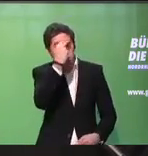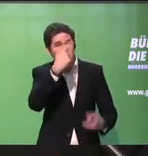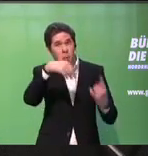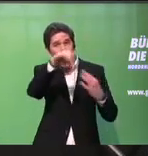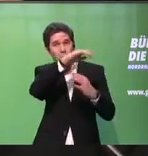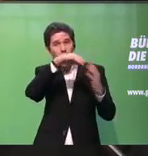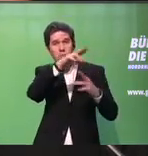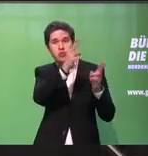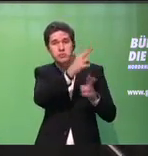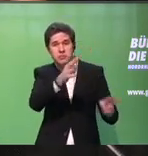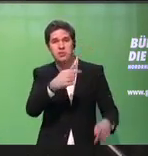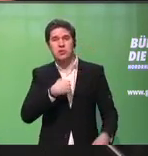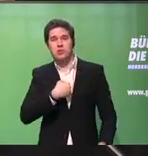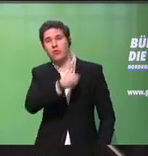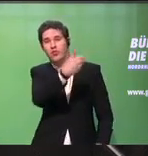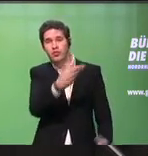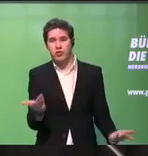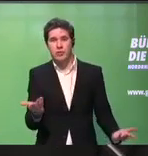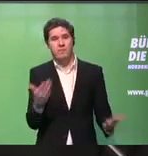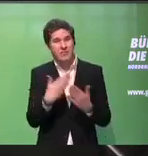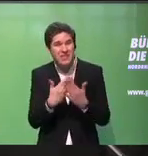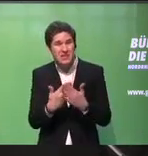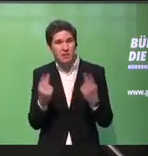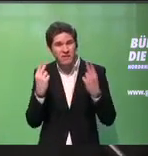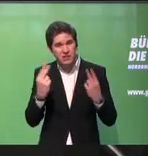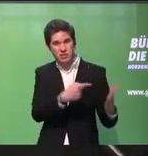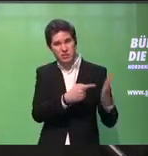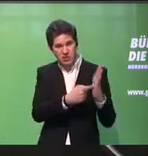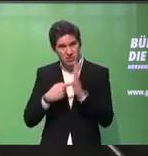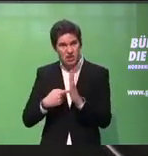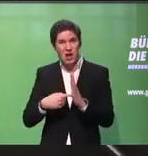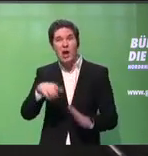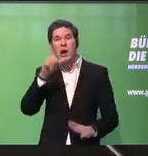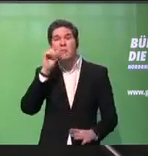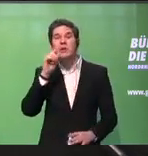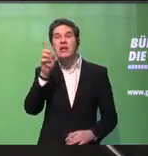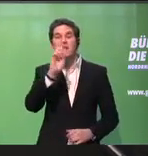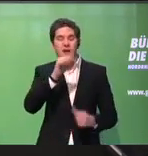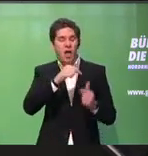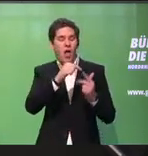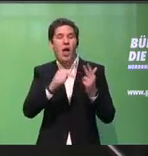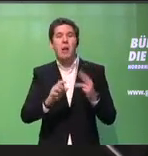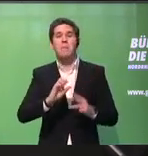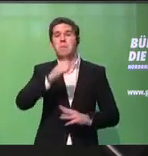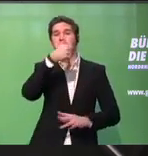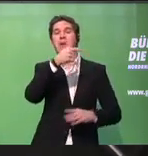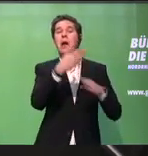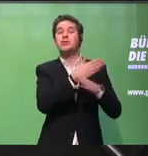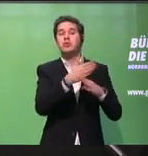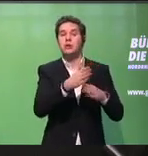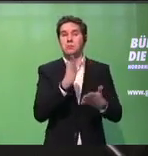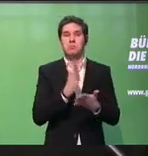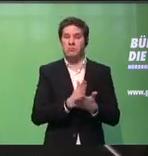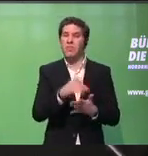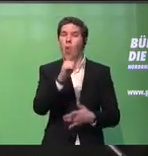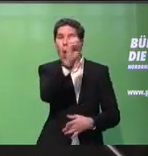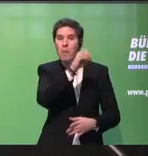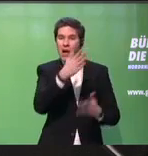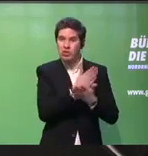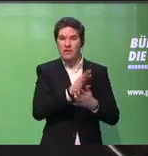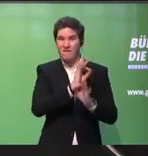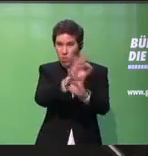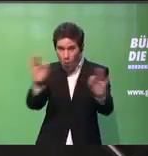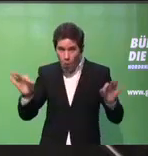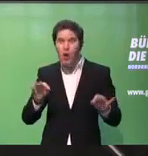das Gefühl haben, dass sie wissen, Europa ist nicht die Beute einiger Sonderinteressen, sondern sie dient dem Gemeinwohl. Und